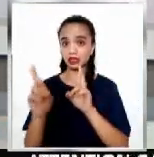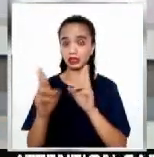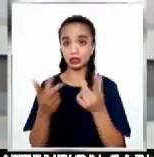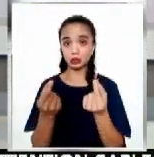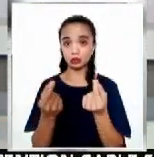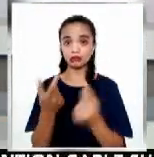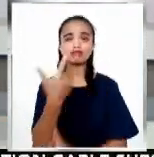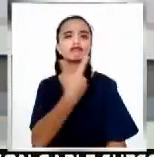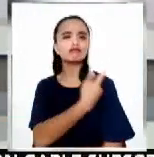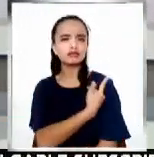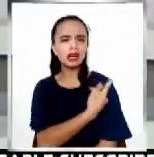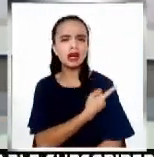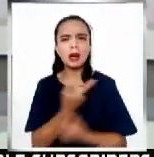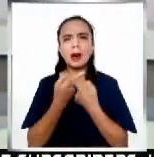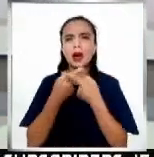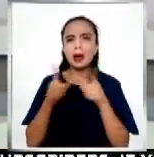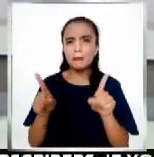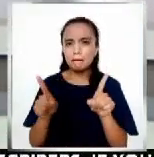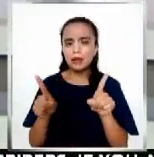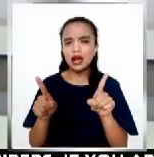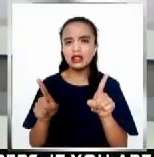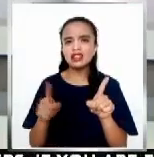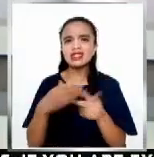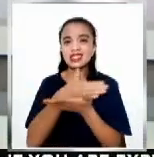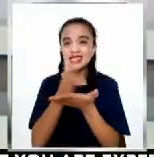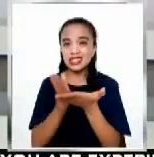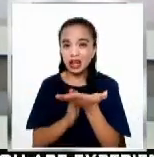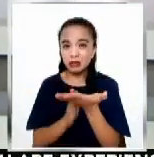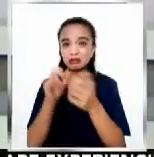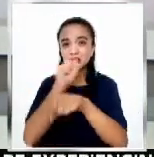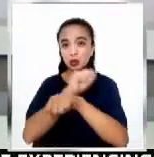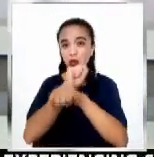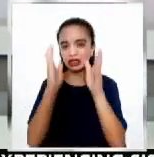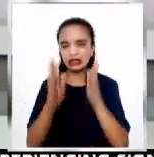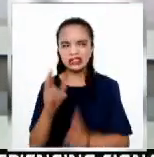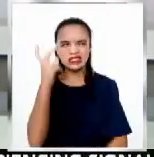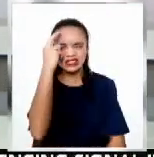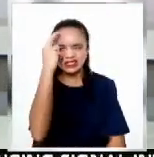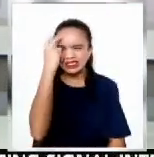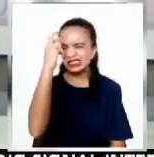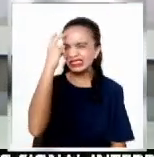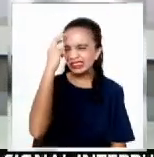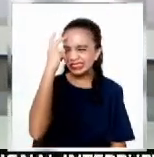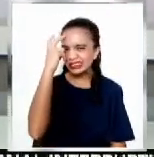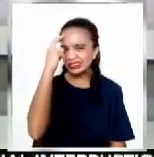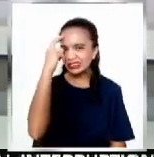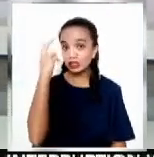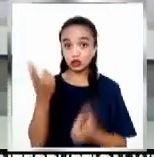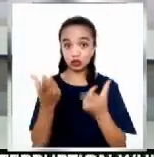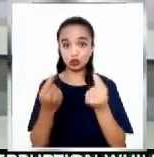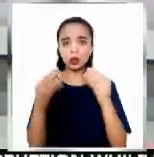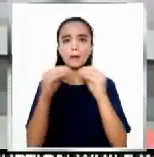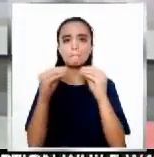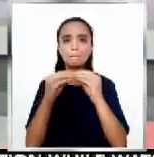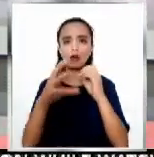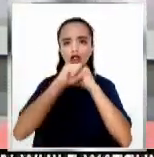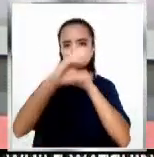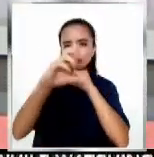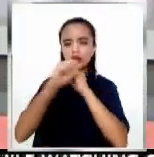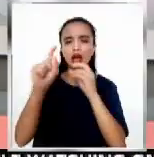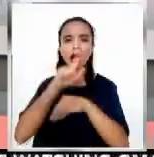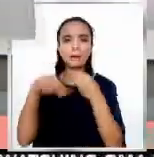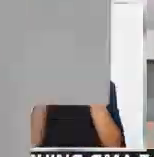Pero dahil may ilang empleyadong may agam-agam, pinaiintindi nila ang kampanya para sa bakuna. Nakatutok si